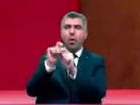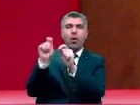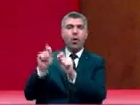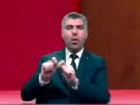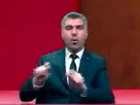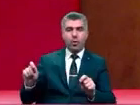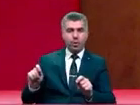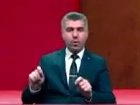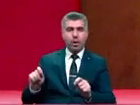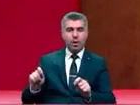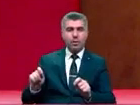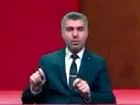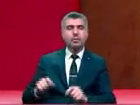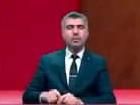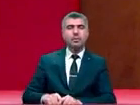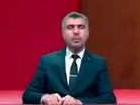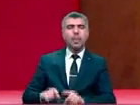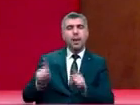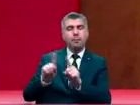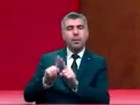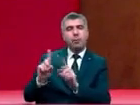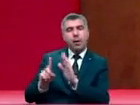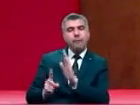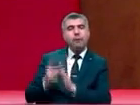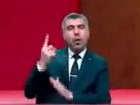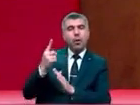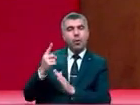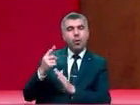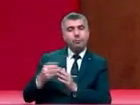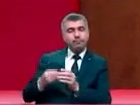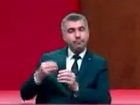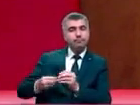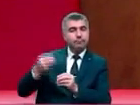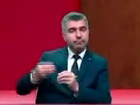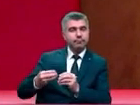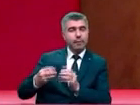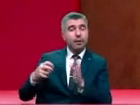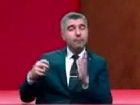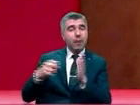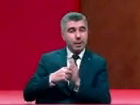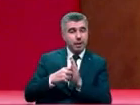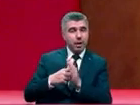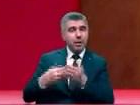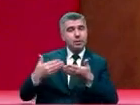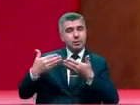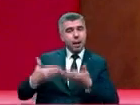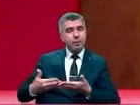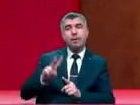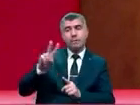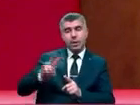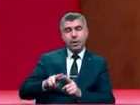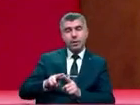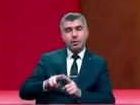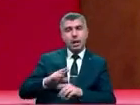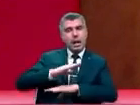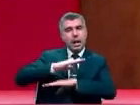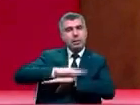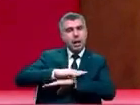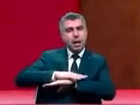الدولة اللي قررت بأنها توضع عراقيل على التأشيرة من حقها. المغاربة